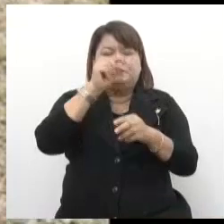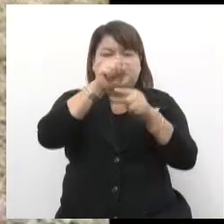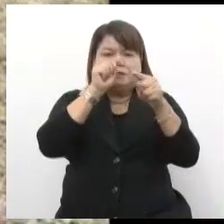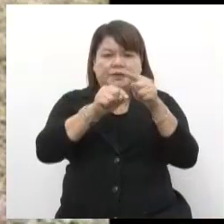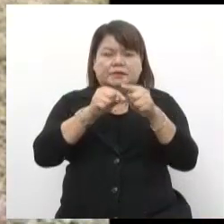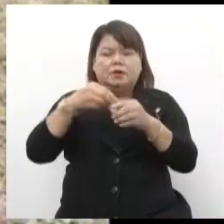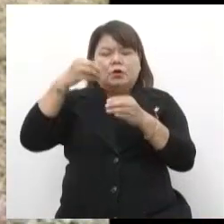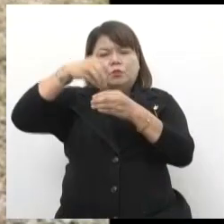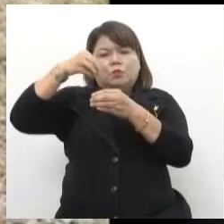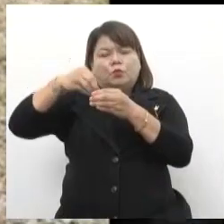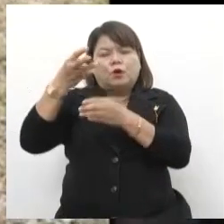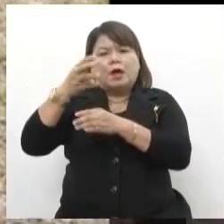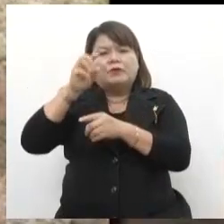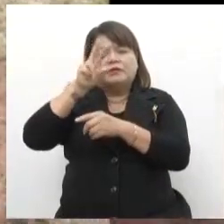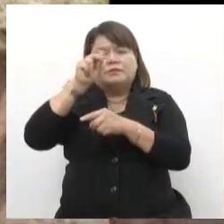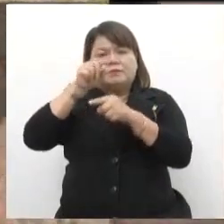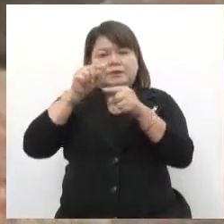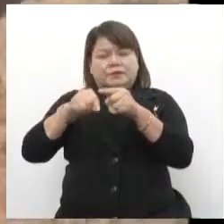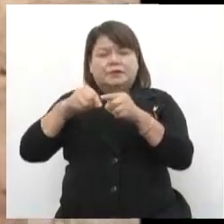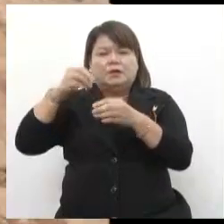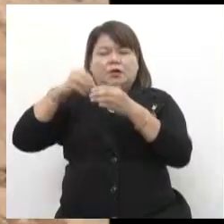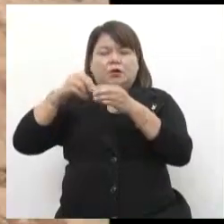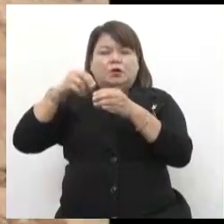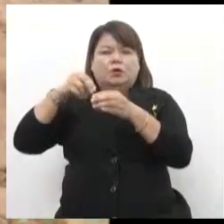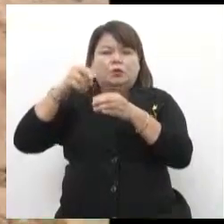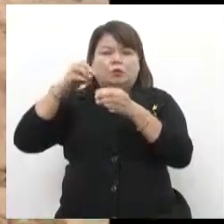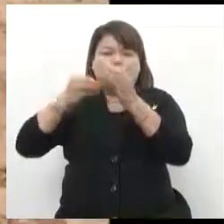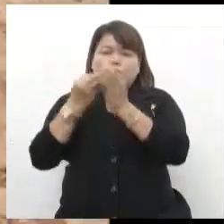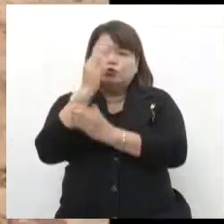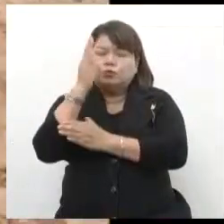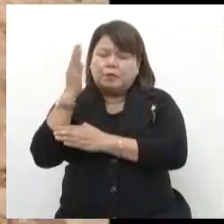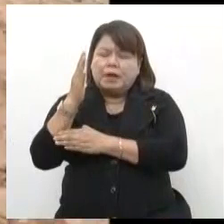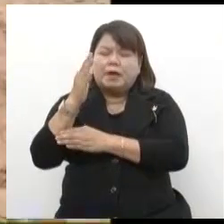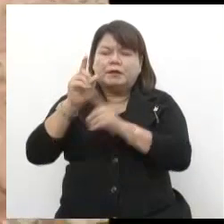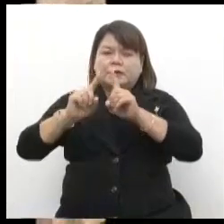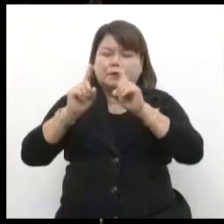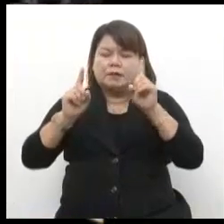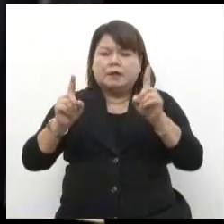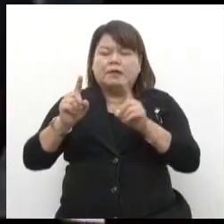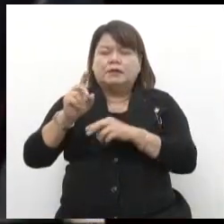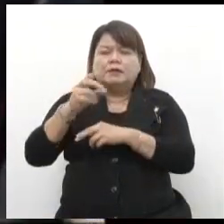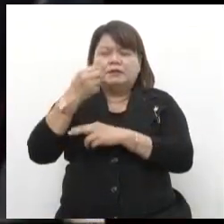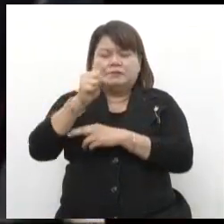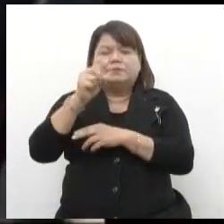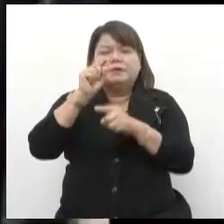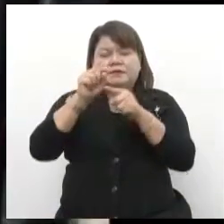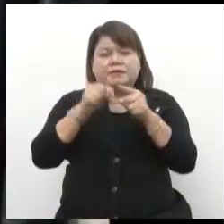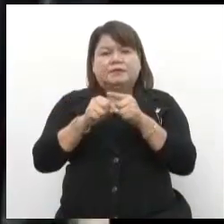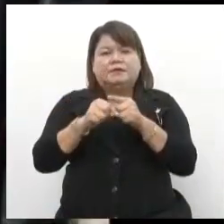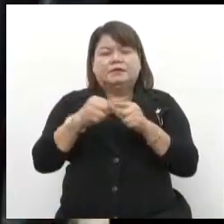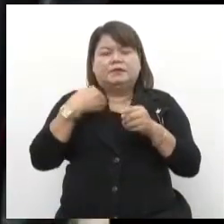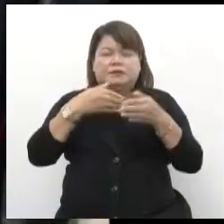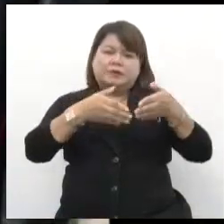ปลูกข้าว 30% ปลูกไผ่ปลูกต้นสักปลูกพืชผักสวนครัว 10% สร้างโร